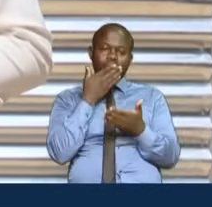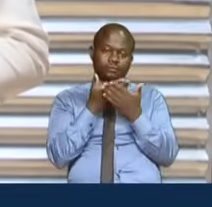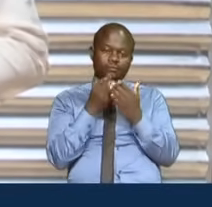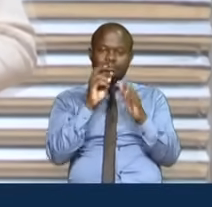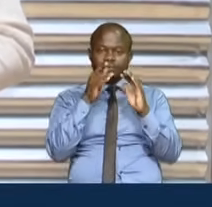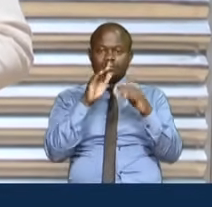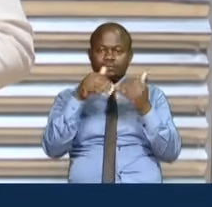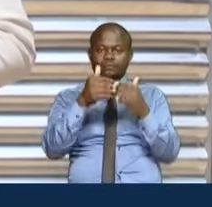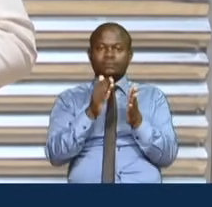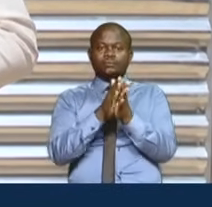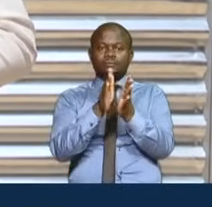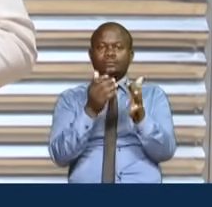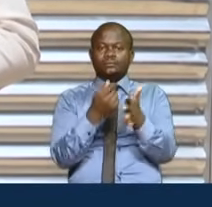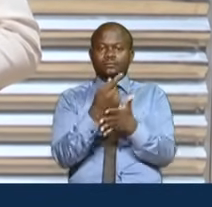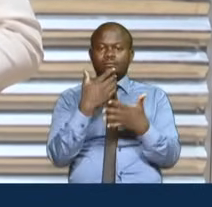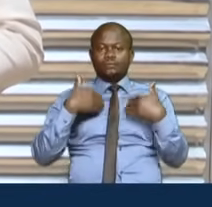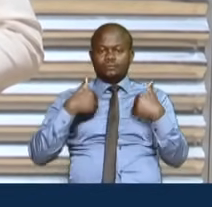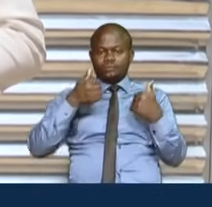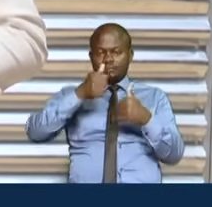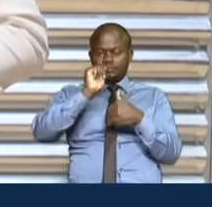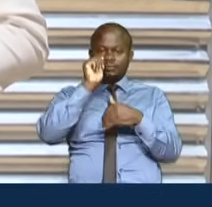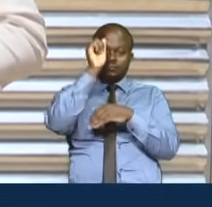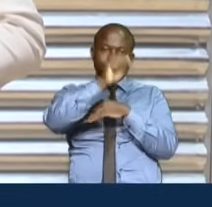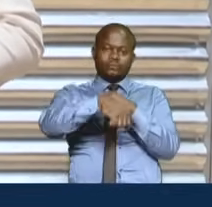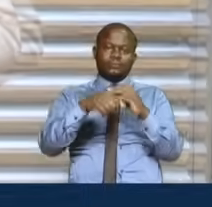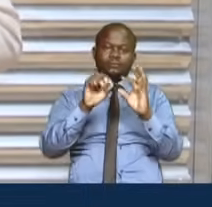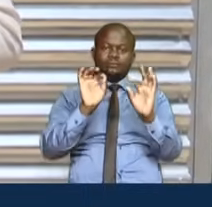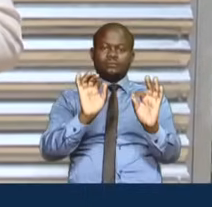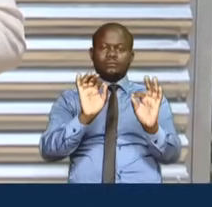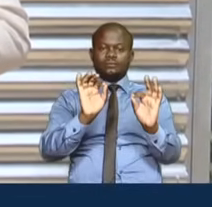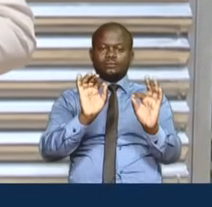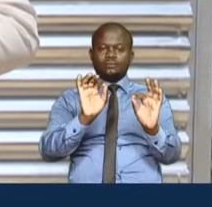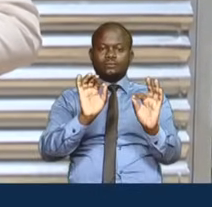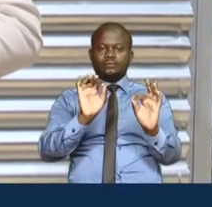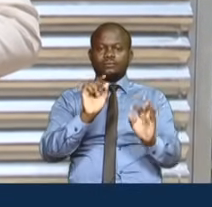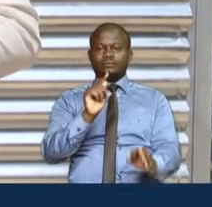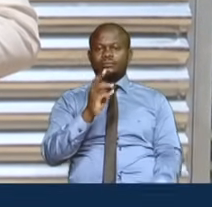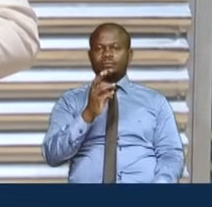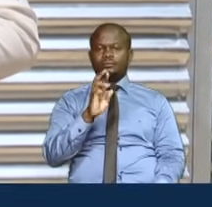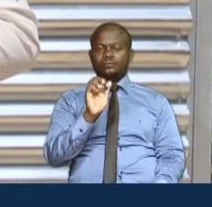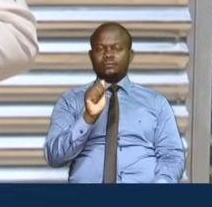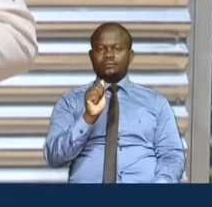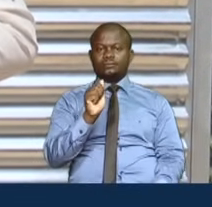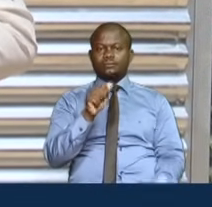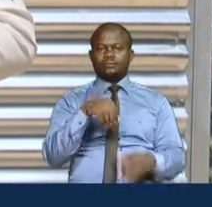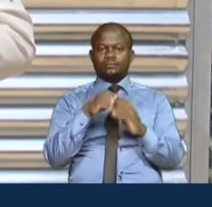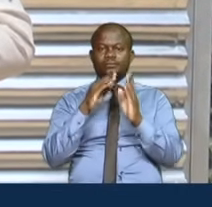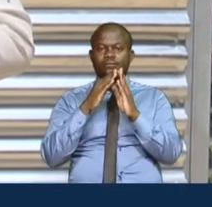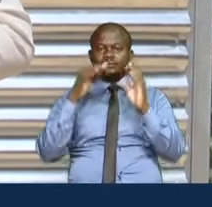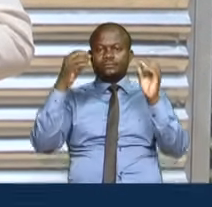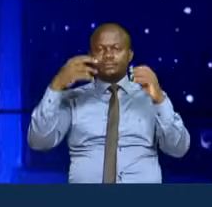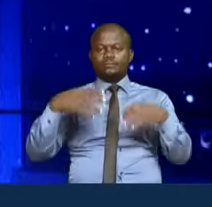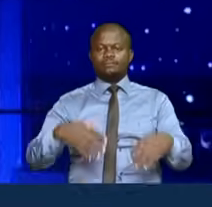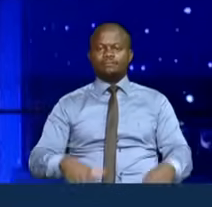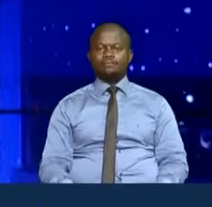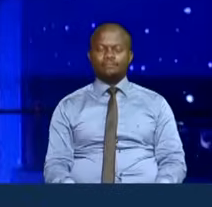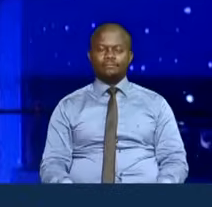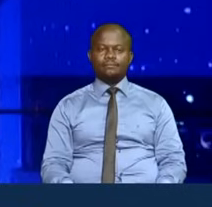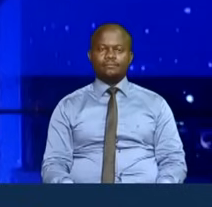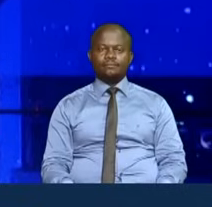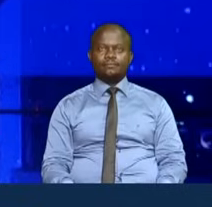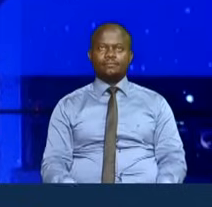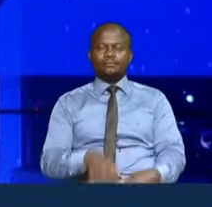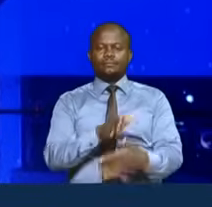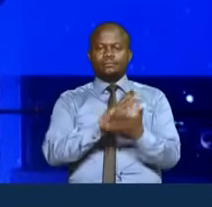muri rusange, bituma n'ubuzima bwe burushaho kuba bwiza. Kwigira Isa mu mujyi wa Kigali. Bamwe